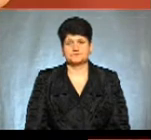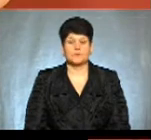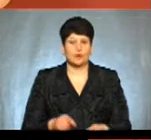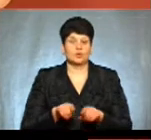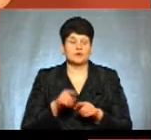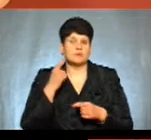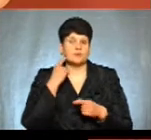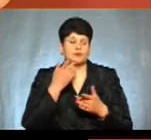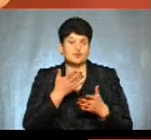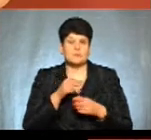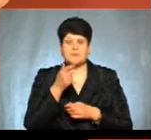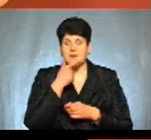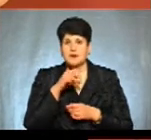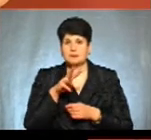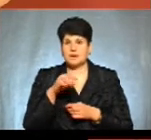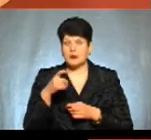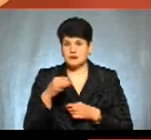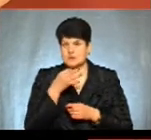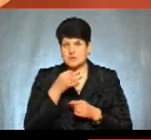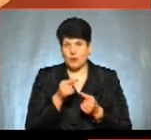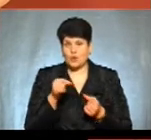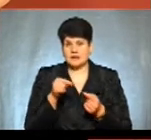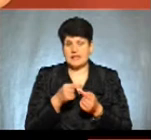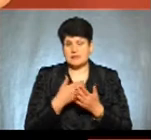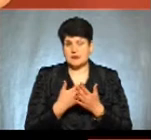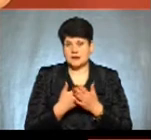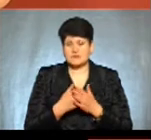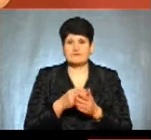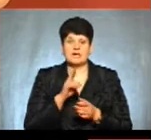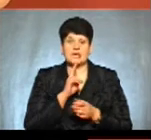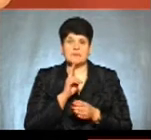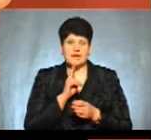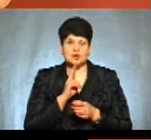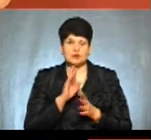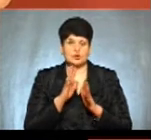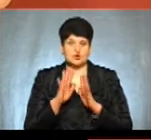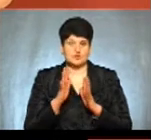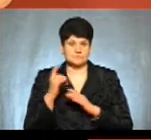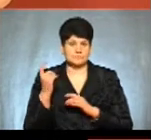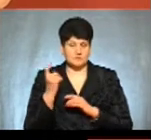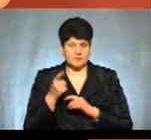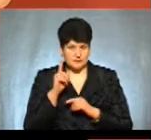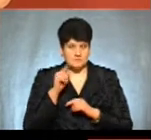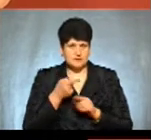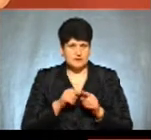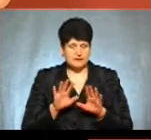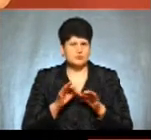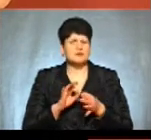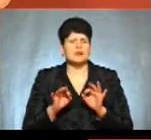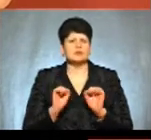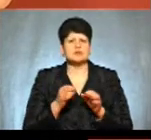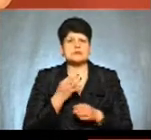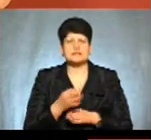Отже, ми почули, що пан Михайло назвав конкретний випадок в Кременецькому лісгоспі. Чи відомо вам цей випадок і що більш детально ви можете